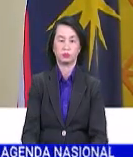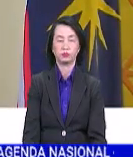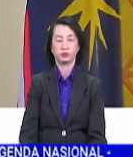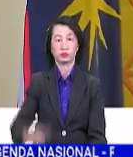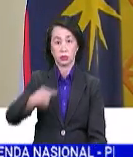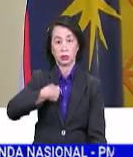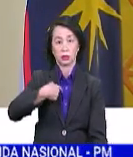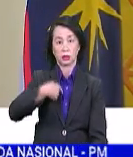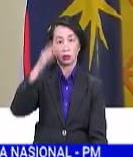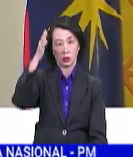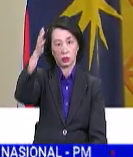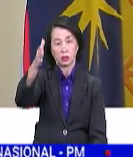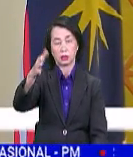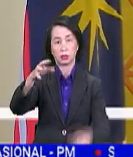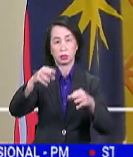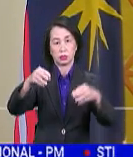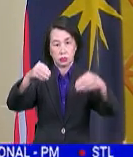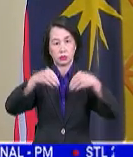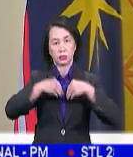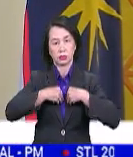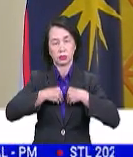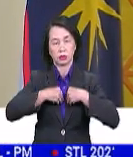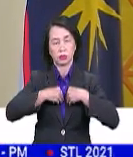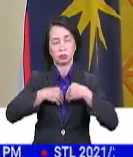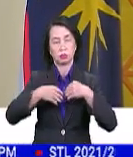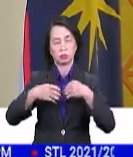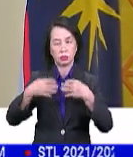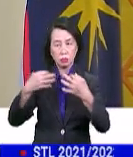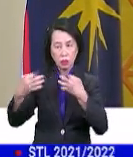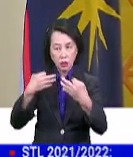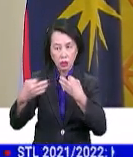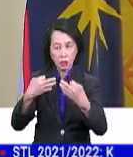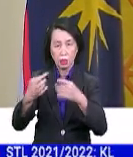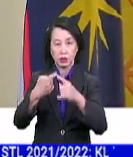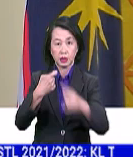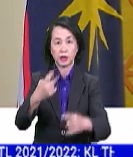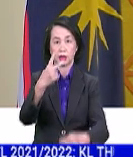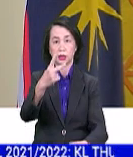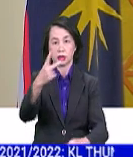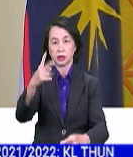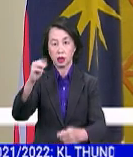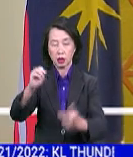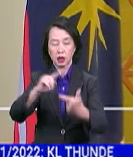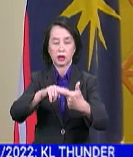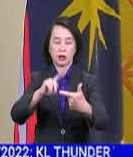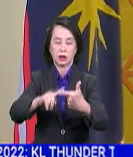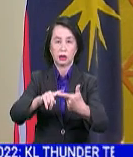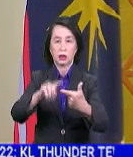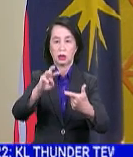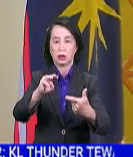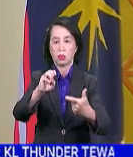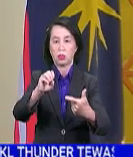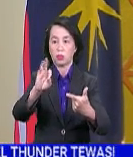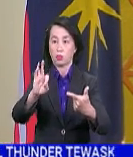Saya akan menerima taklimat daripada KKM, daripada